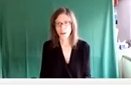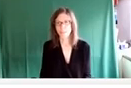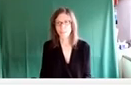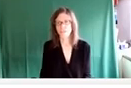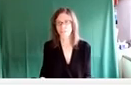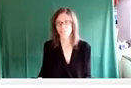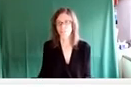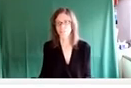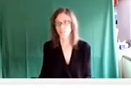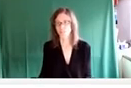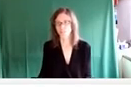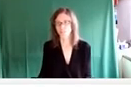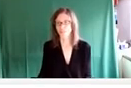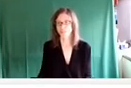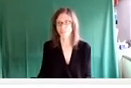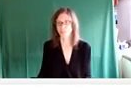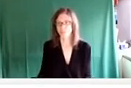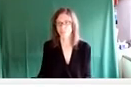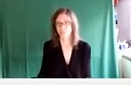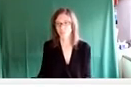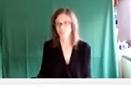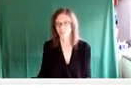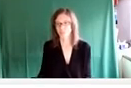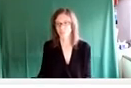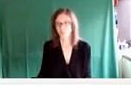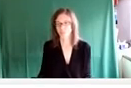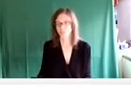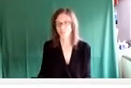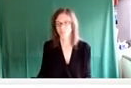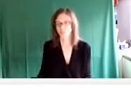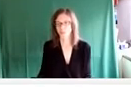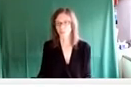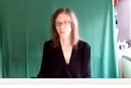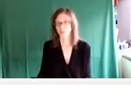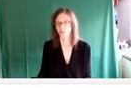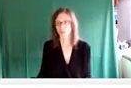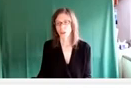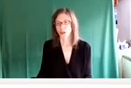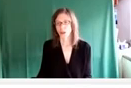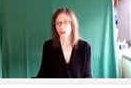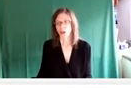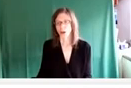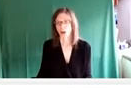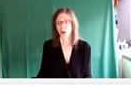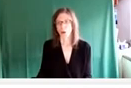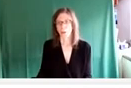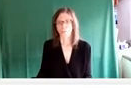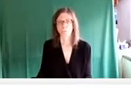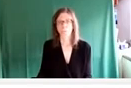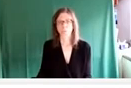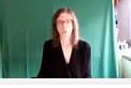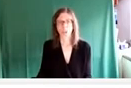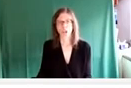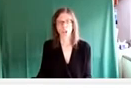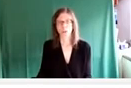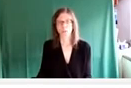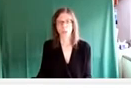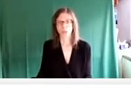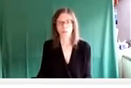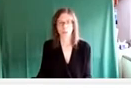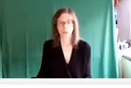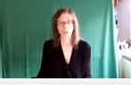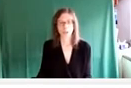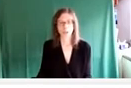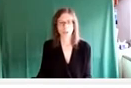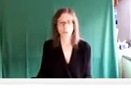que pour l'accès ouvert aux articles, oui, mais je ne sais pas pour les données ouvertes. J'ai mis